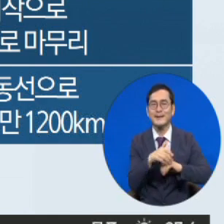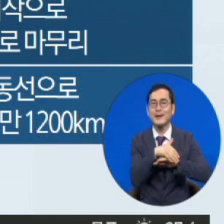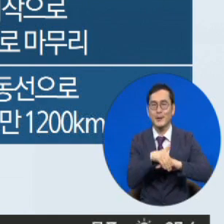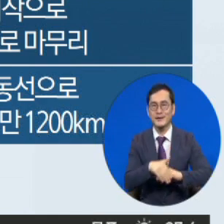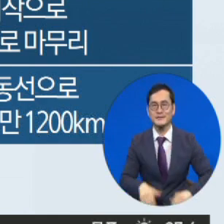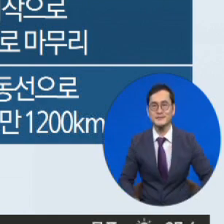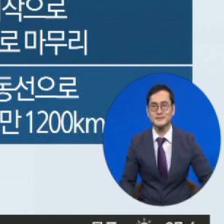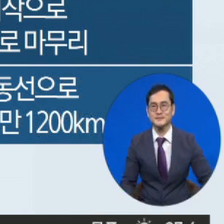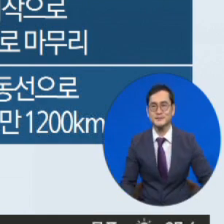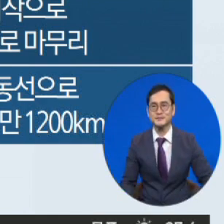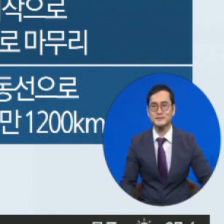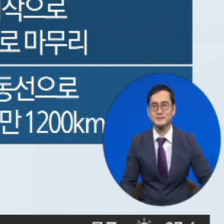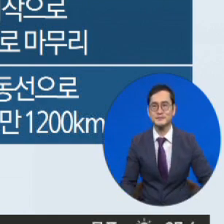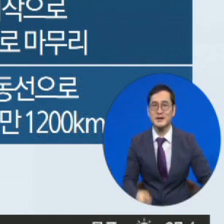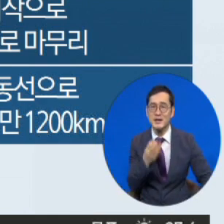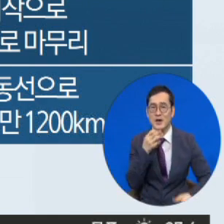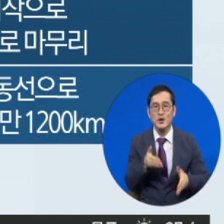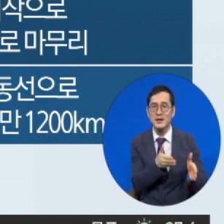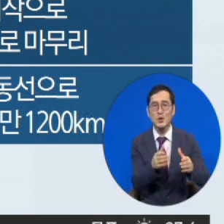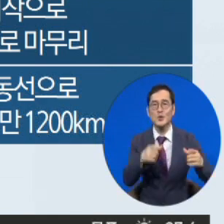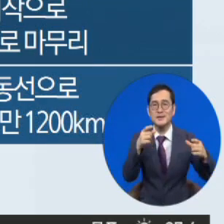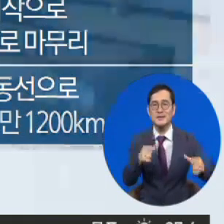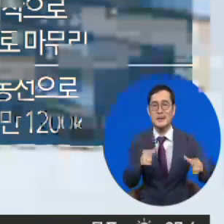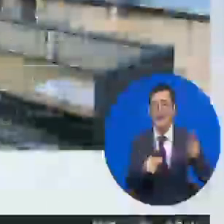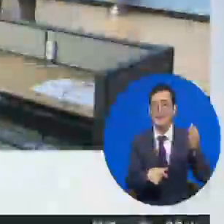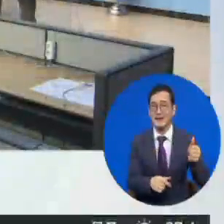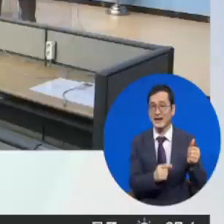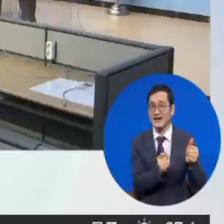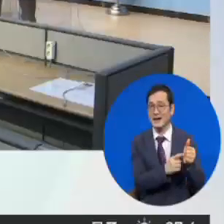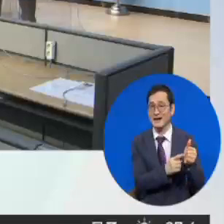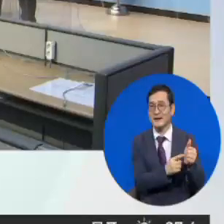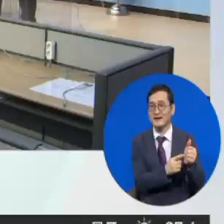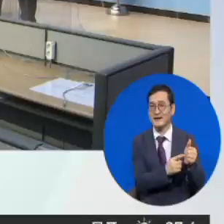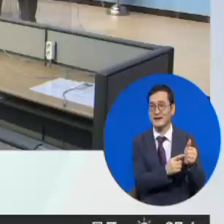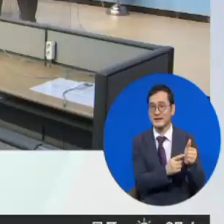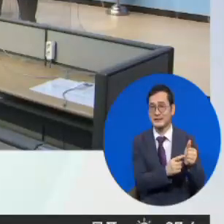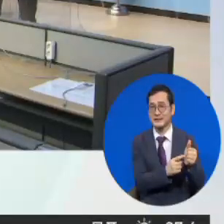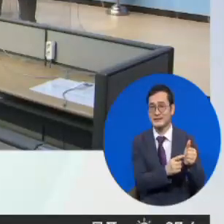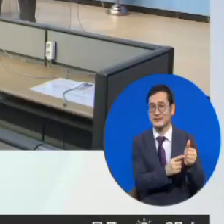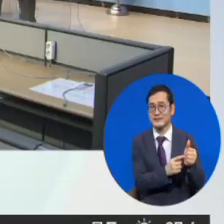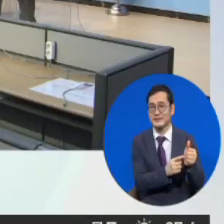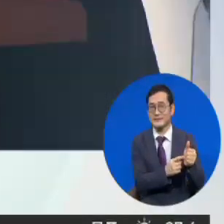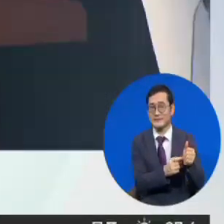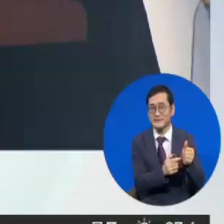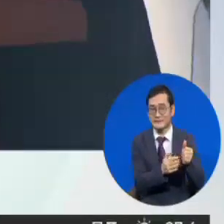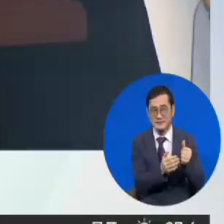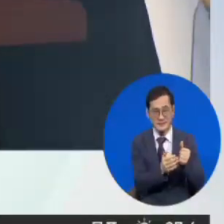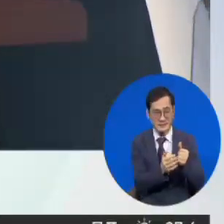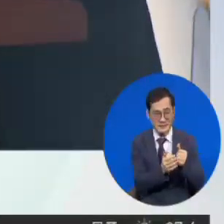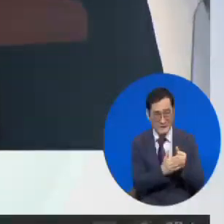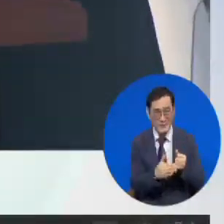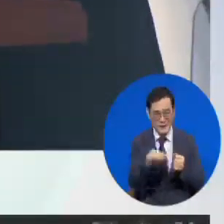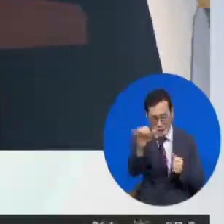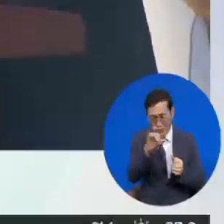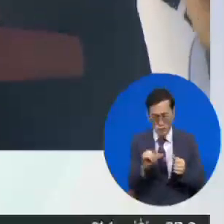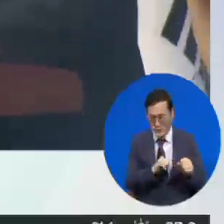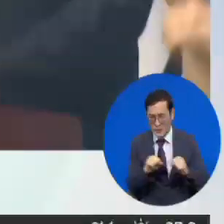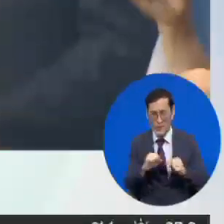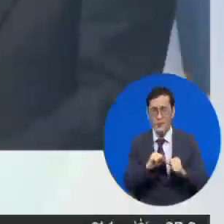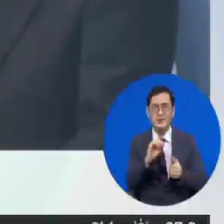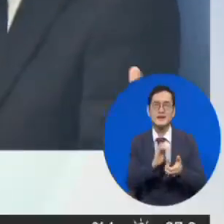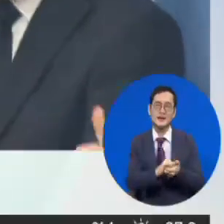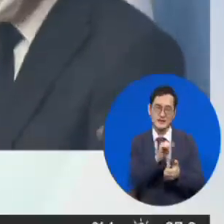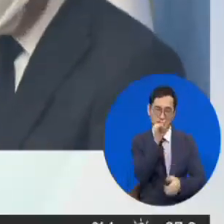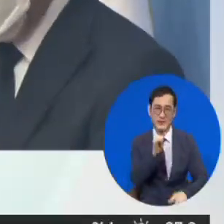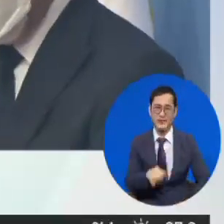아무래도 이제 현직 도지사다 보니까 여러 가지 선거 이제 경선 활동에 좀 제약이 있는 것은 분명합니다. 왜냐하면 이제